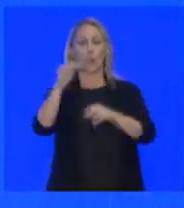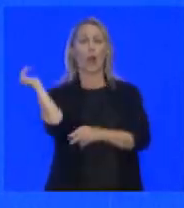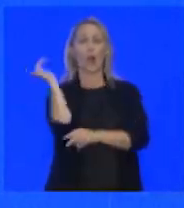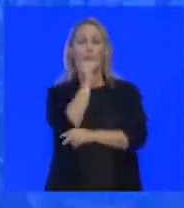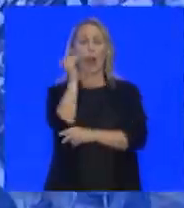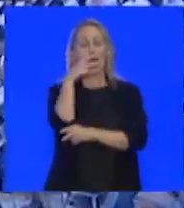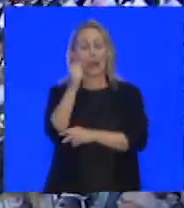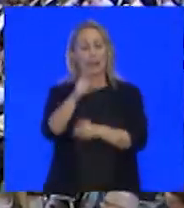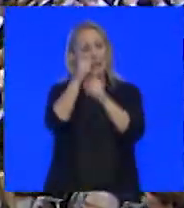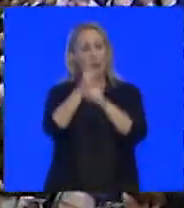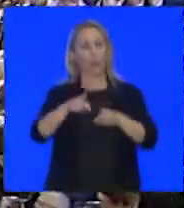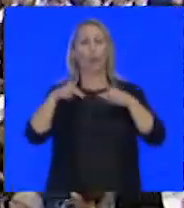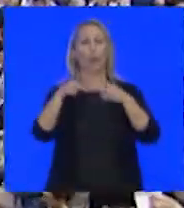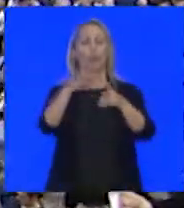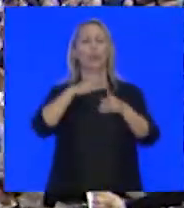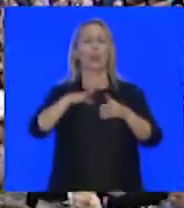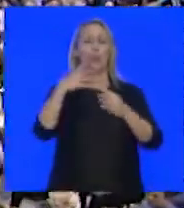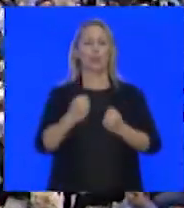λεωφόρου.